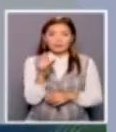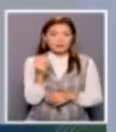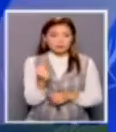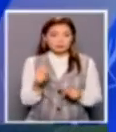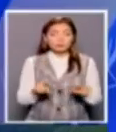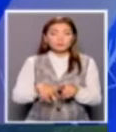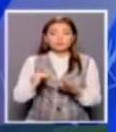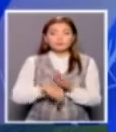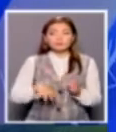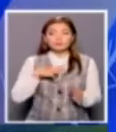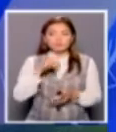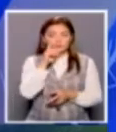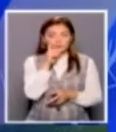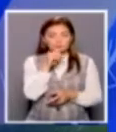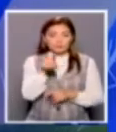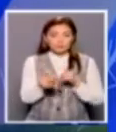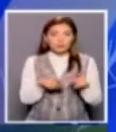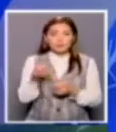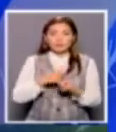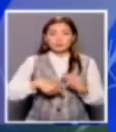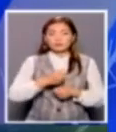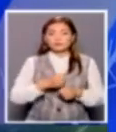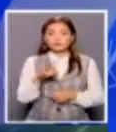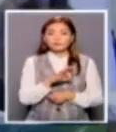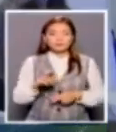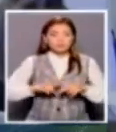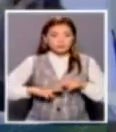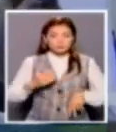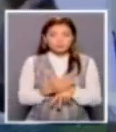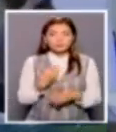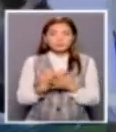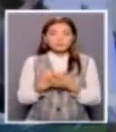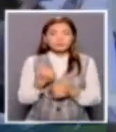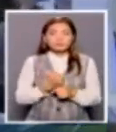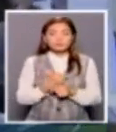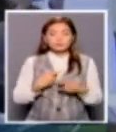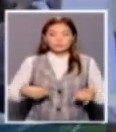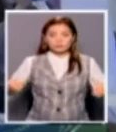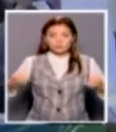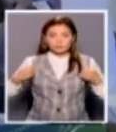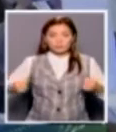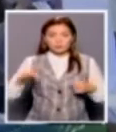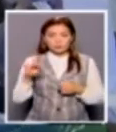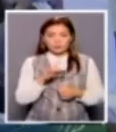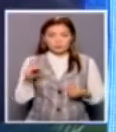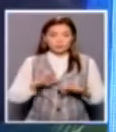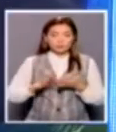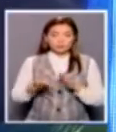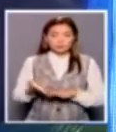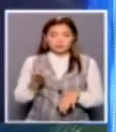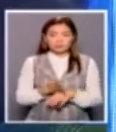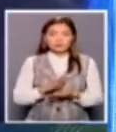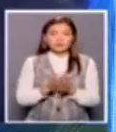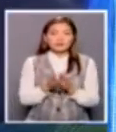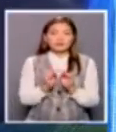этом контексте были затронуты вопросы предпринимательства, строительства социальных объектов, спорта, религиозной ситуации,